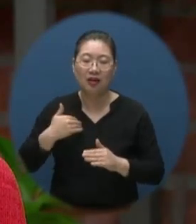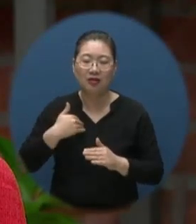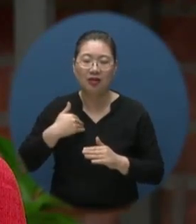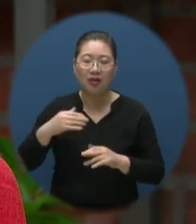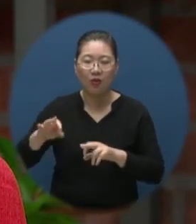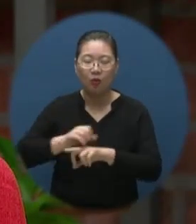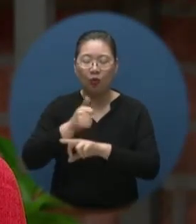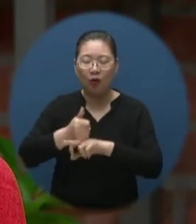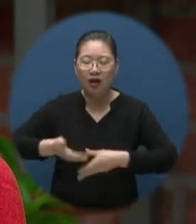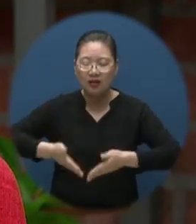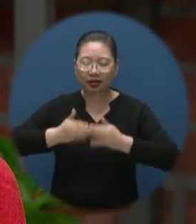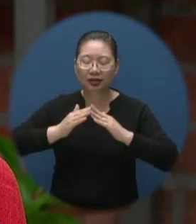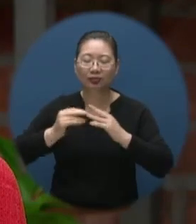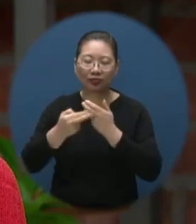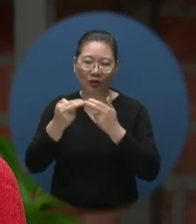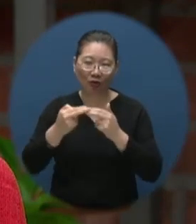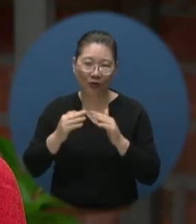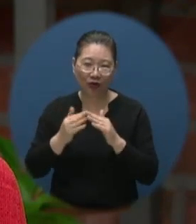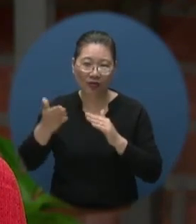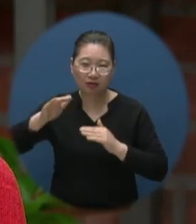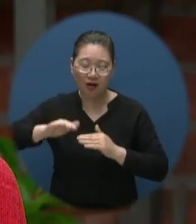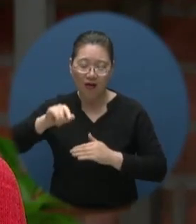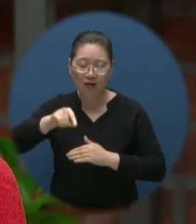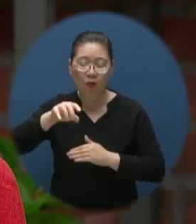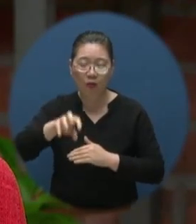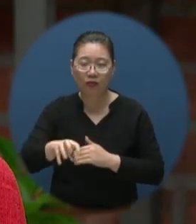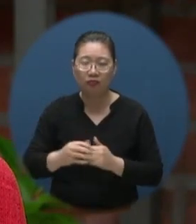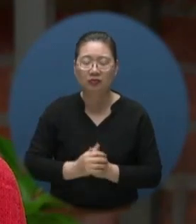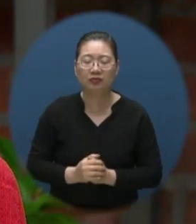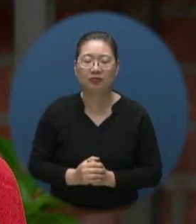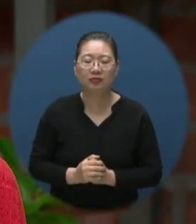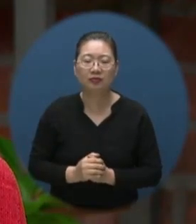이제 왕립병원이에요. 예. 근데 거기에